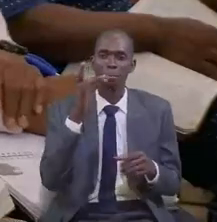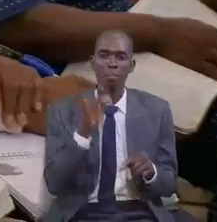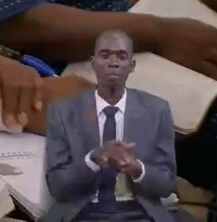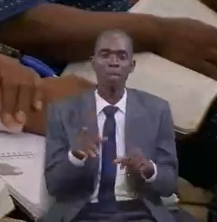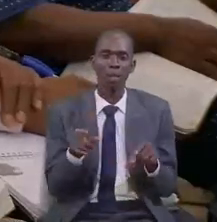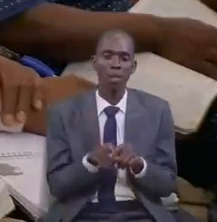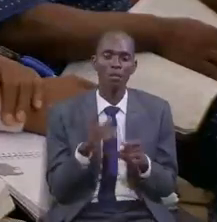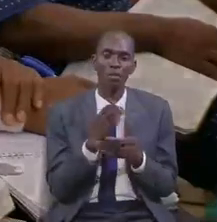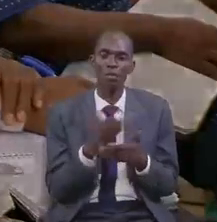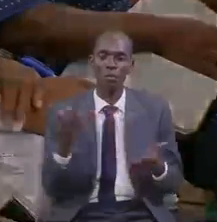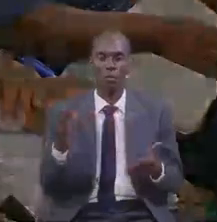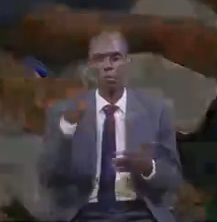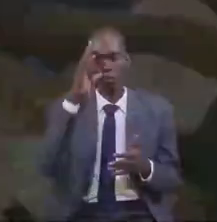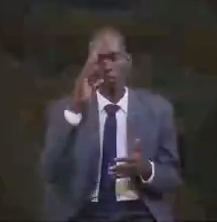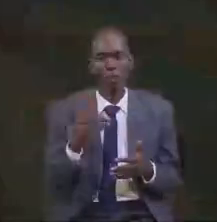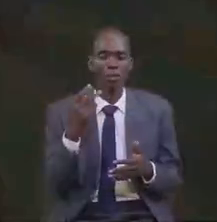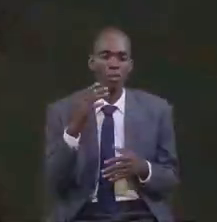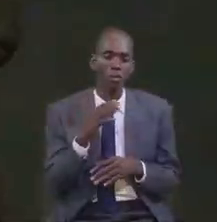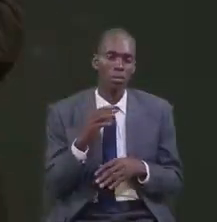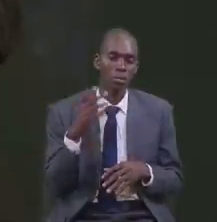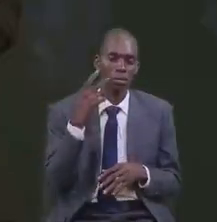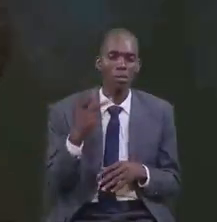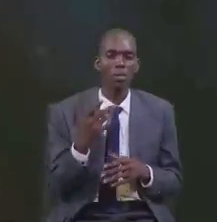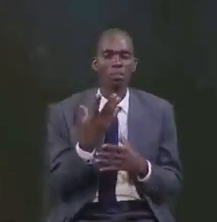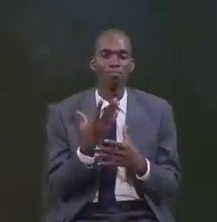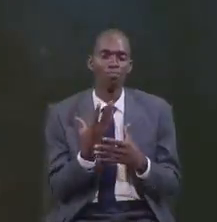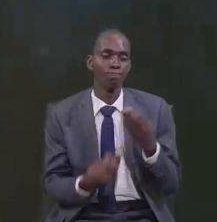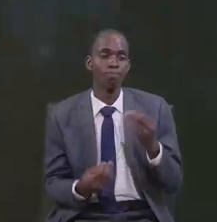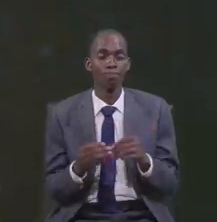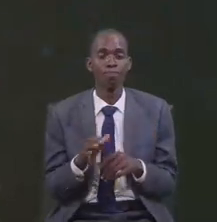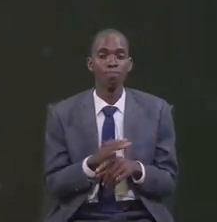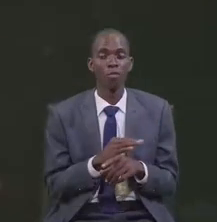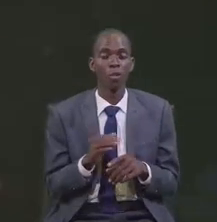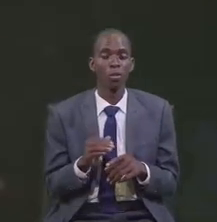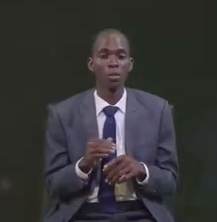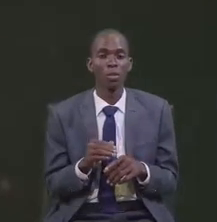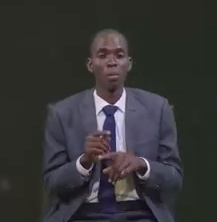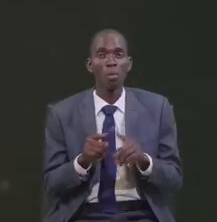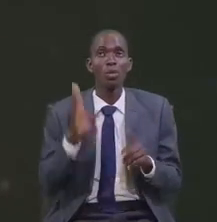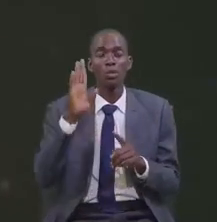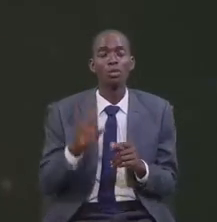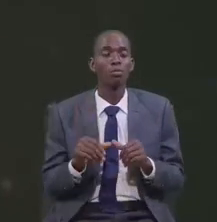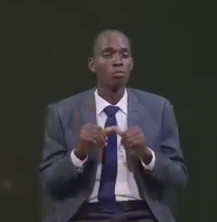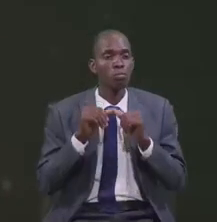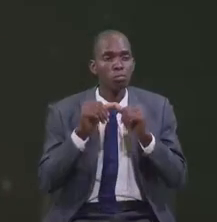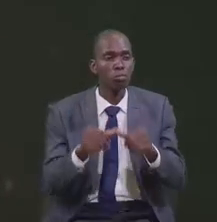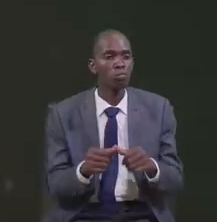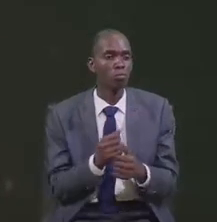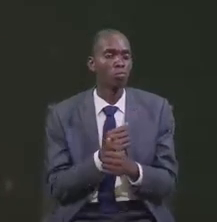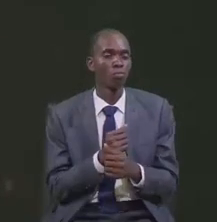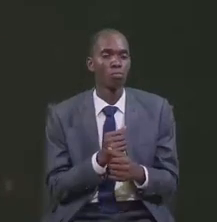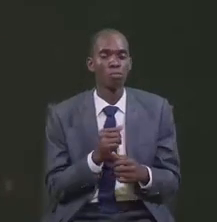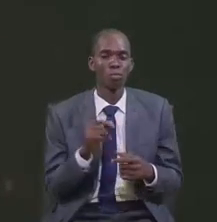quelques-uns le croient. Mais il use de patience envers vous, ne voulant pas